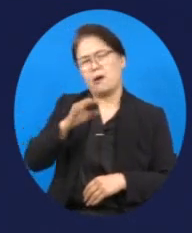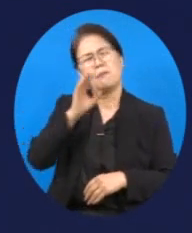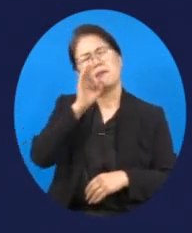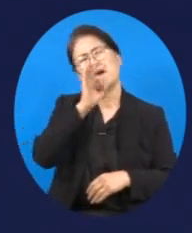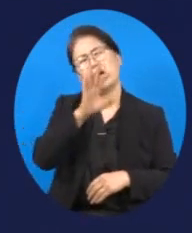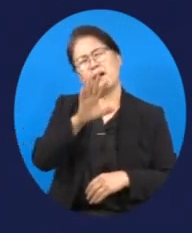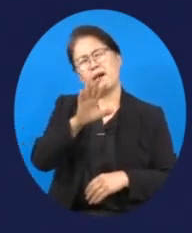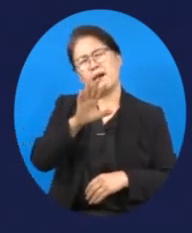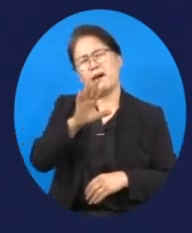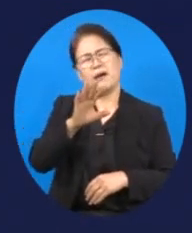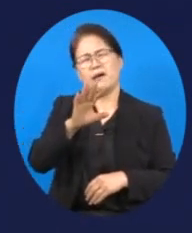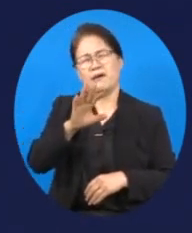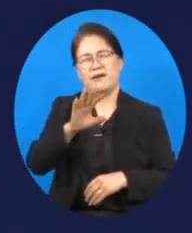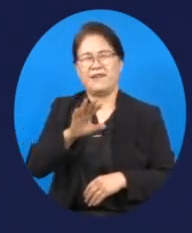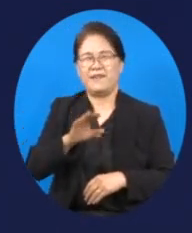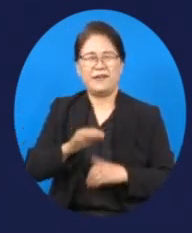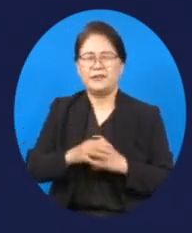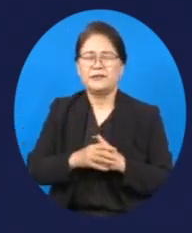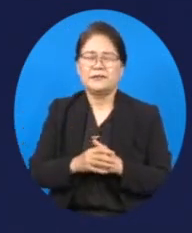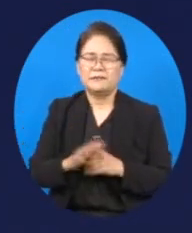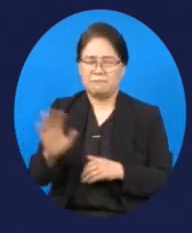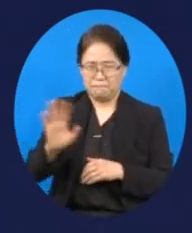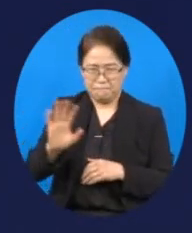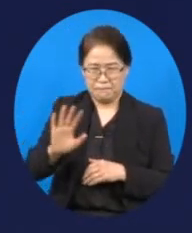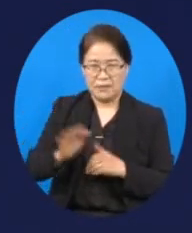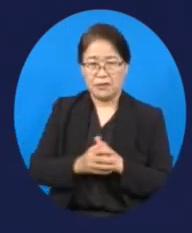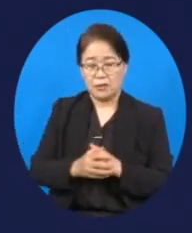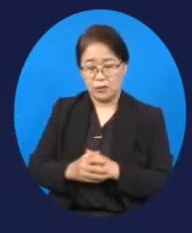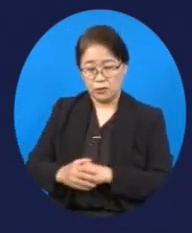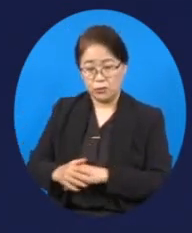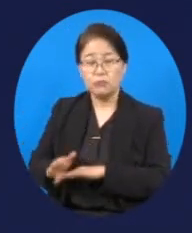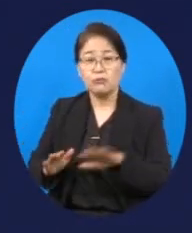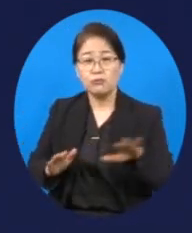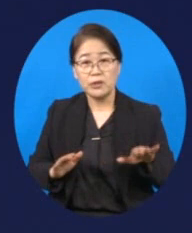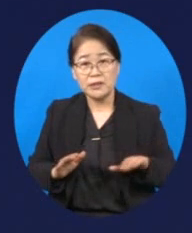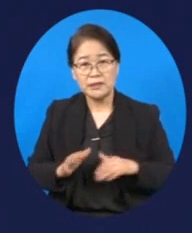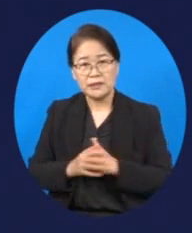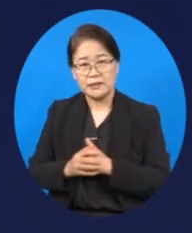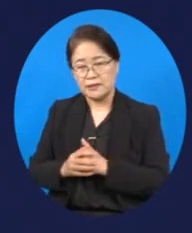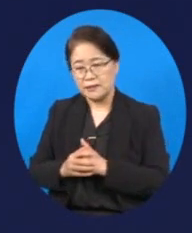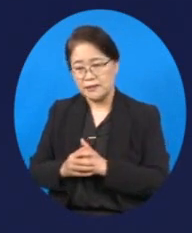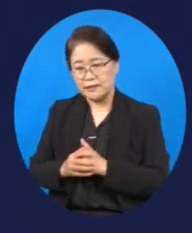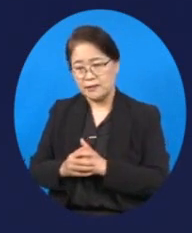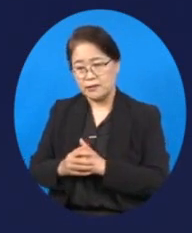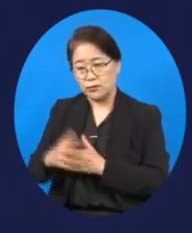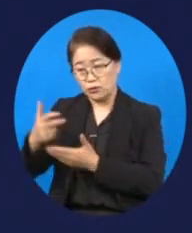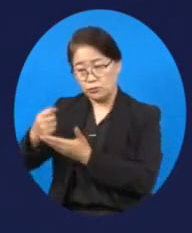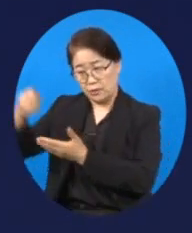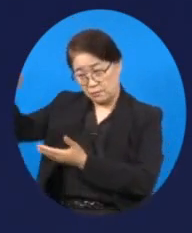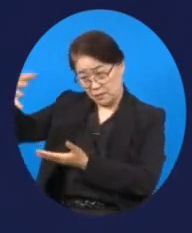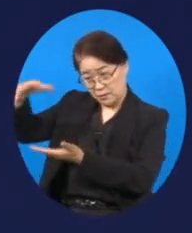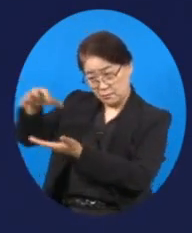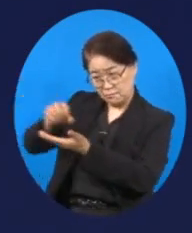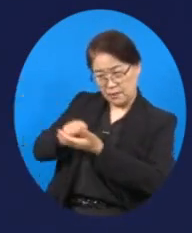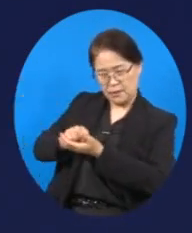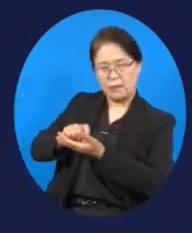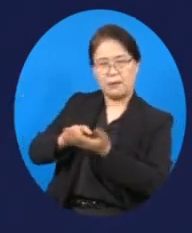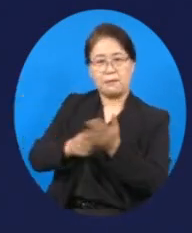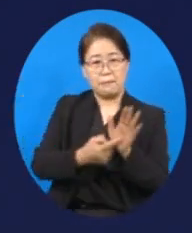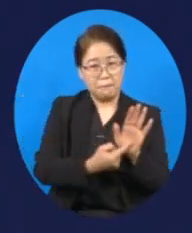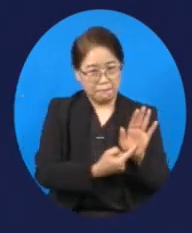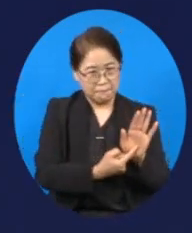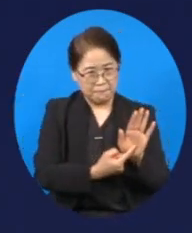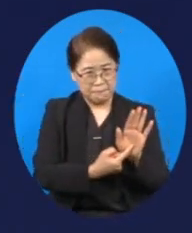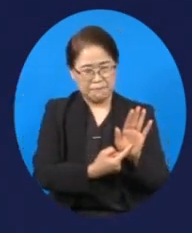있는 발광체가 아니에요 우리는 빛을 반사하는 반사체입니다 자